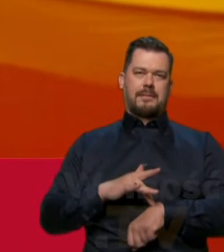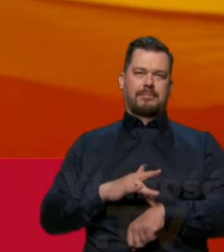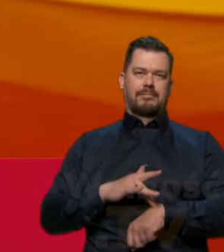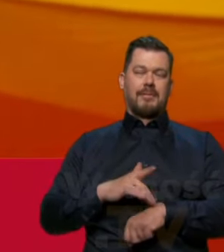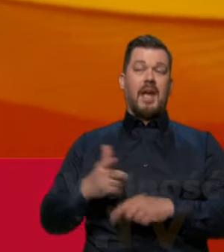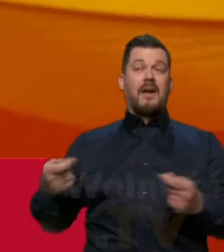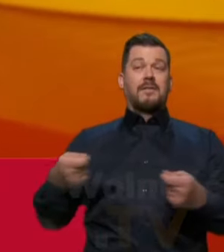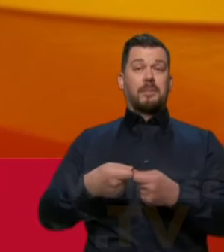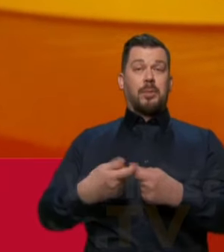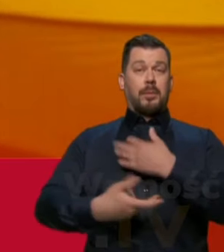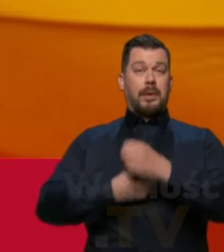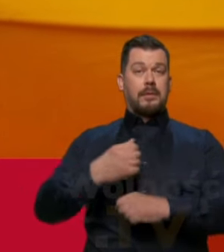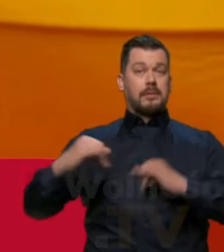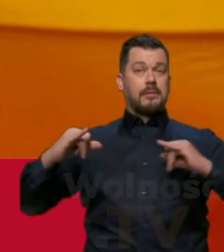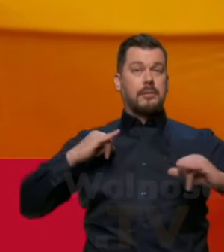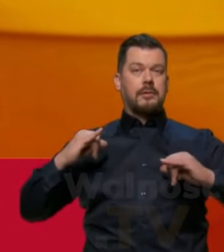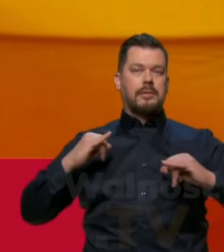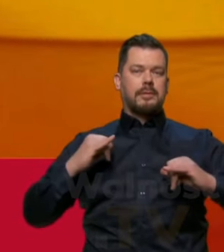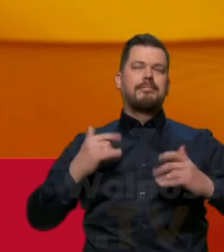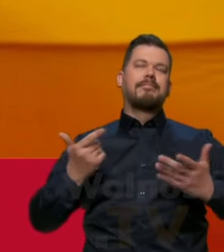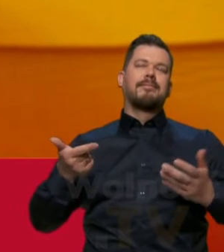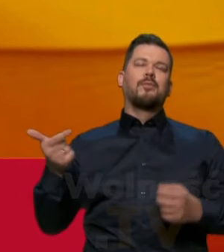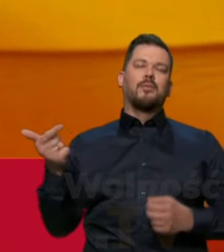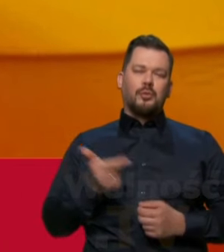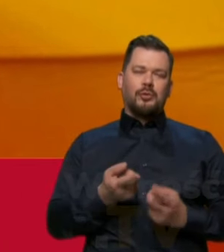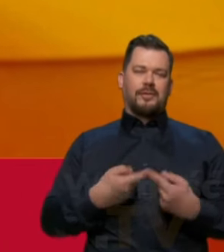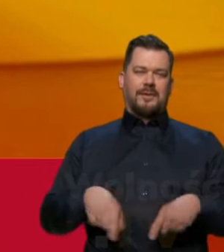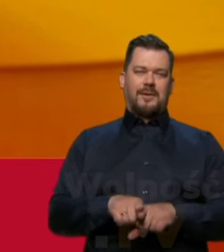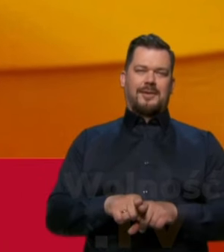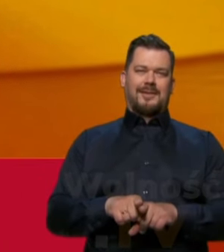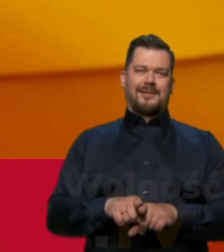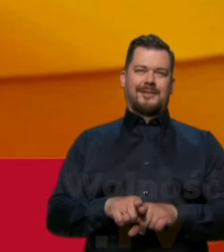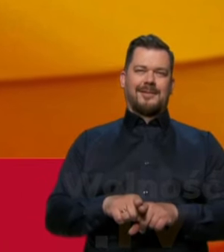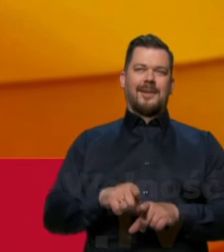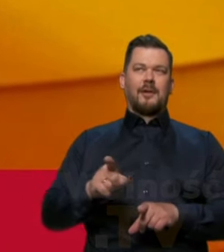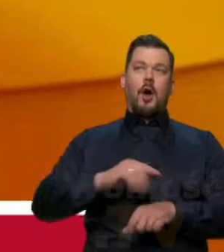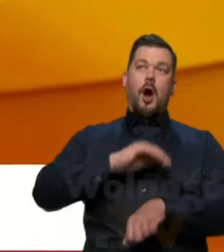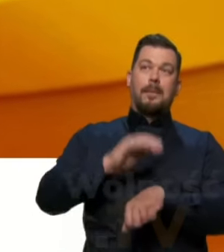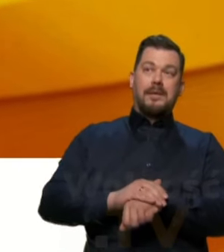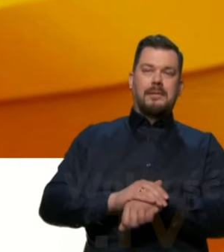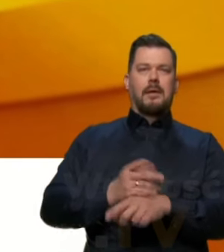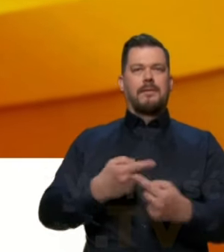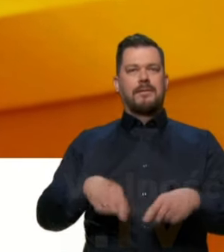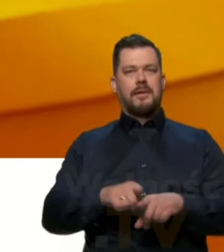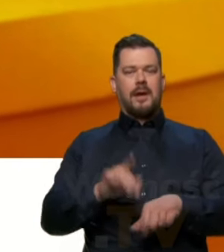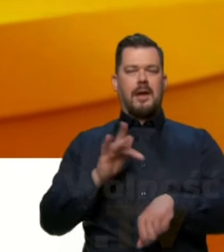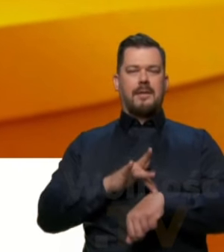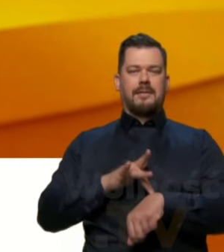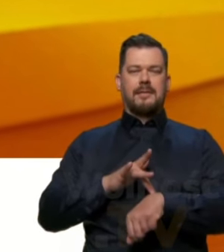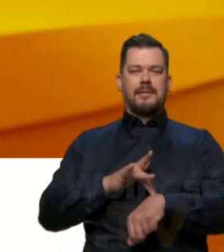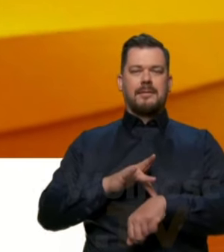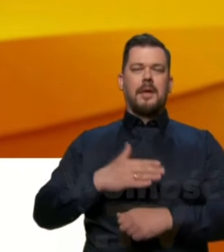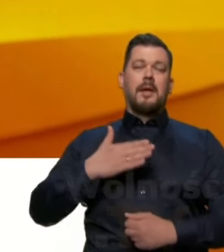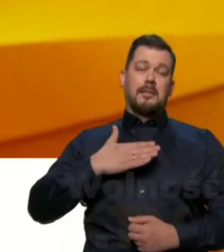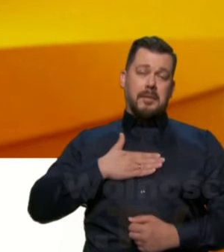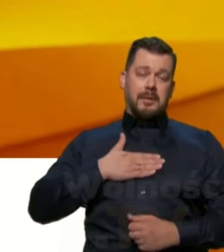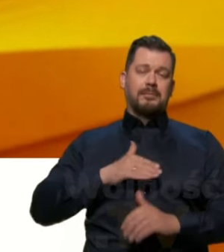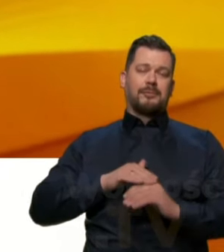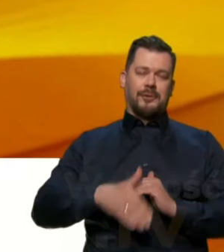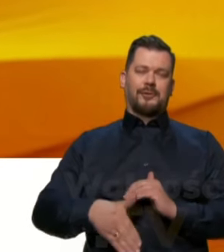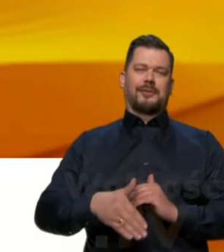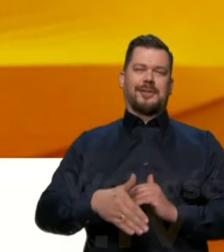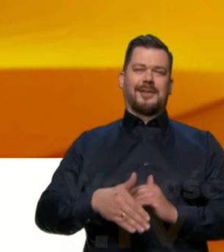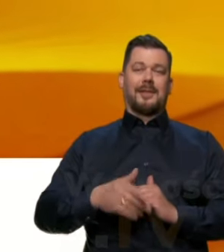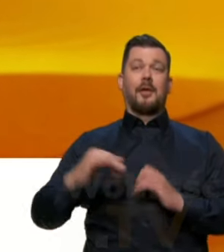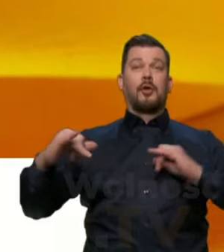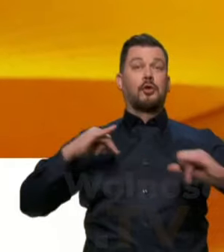współpraca z rządem jest częścią dowożenia obietnic i zapewnienia tej skuteczności. Mam na szczęście, właśnie szczęście, że w